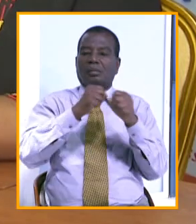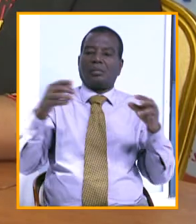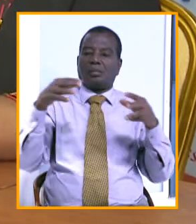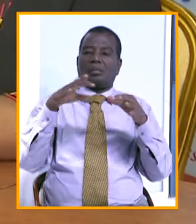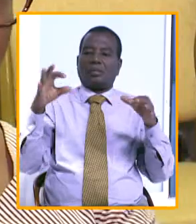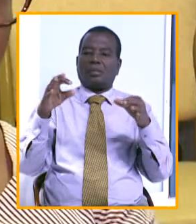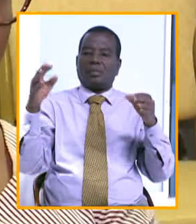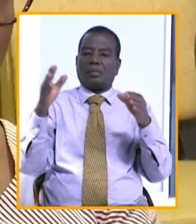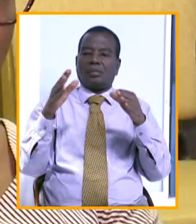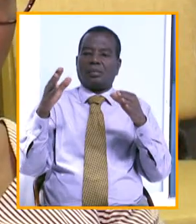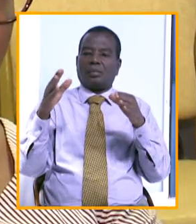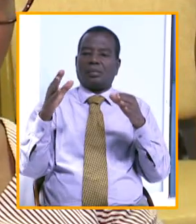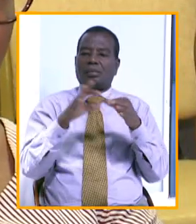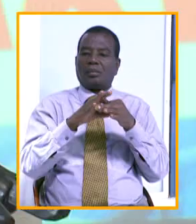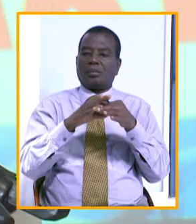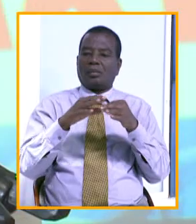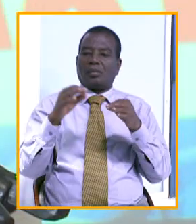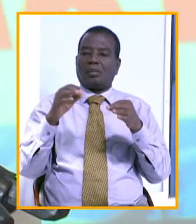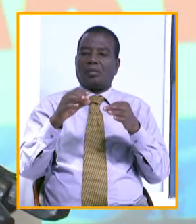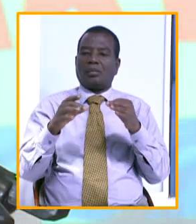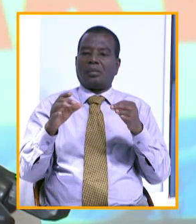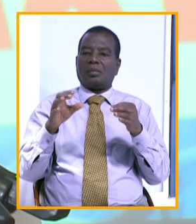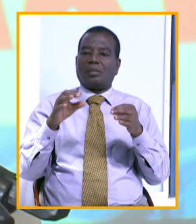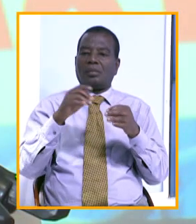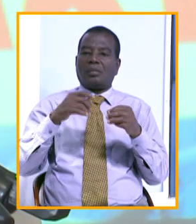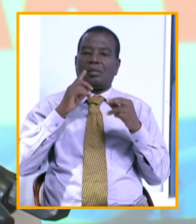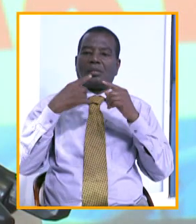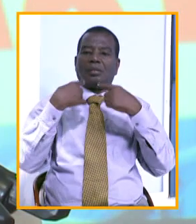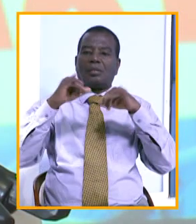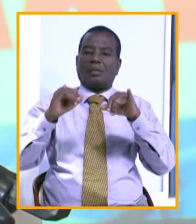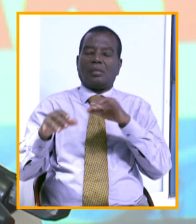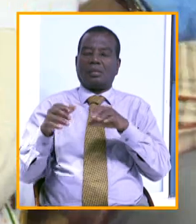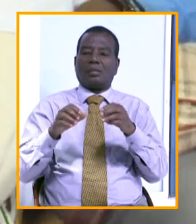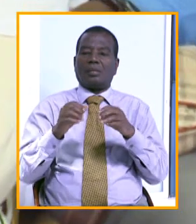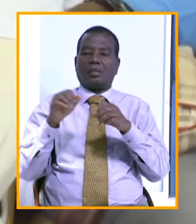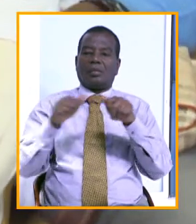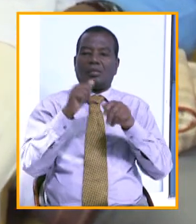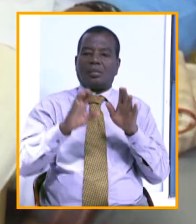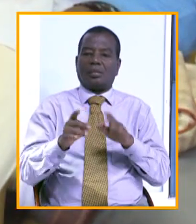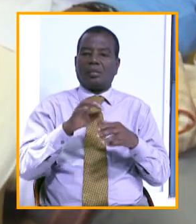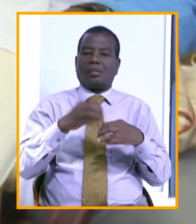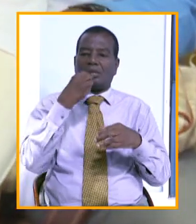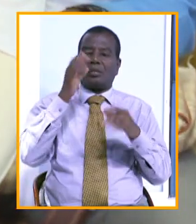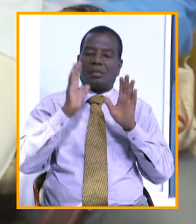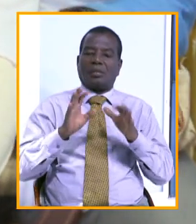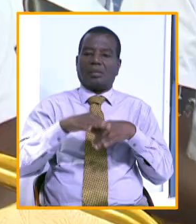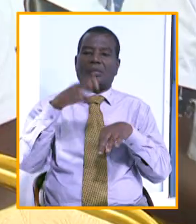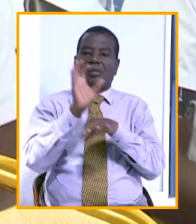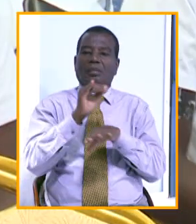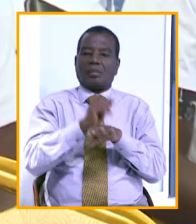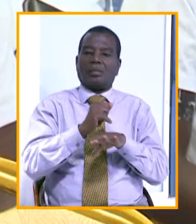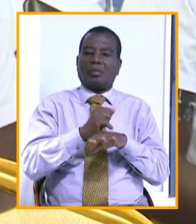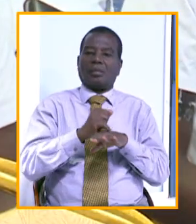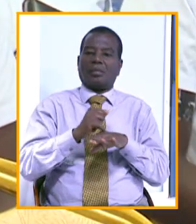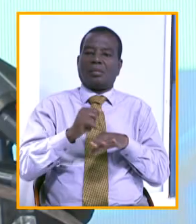des consommateurs de Côte d'Ivoire a lancé les activités de la Semaine des consommateurs de Côte d'Ivoire. À l'ordre du jour, plusieurs thématiques,